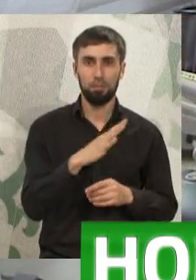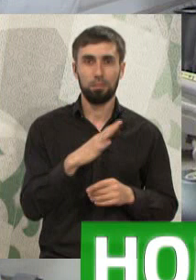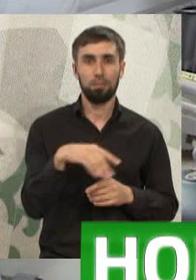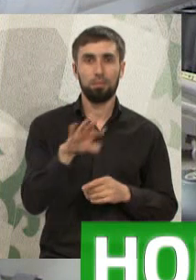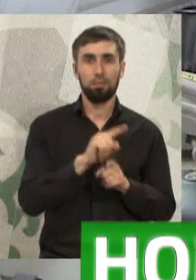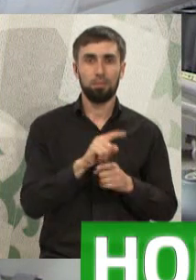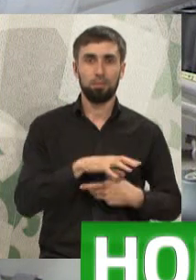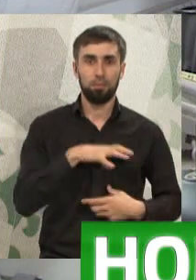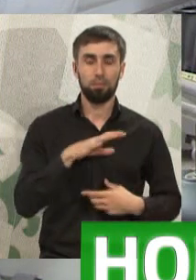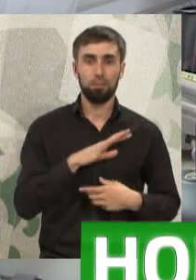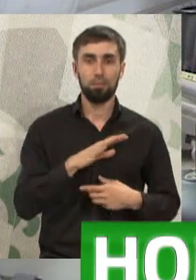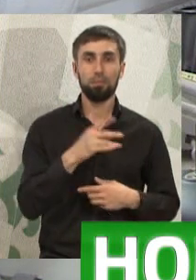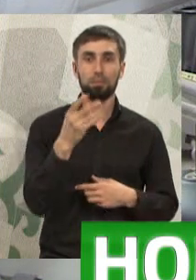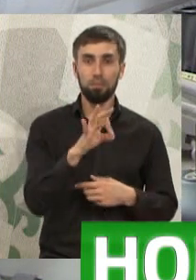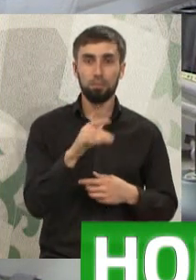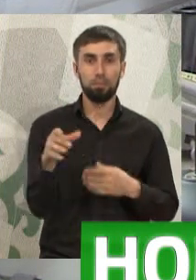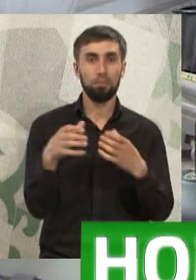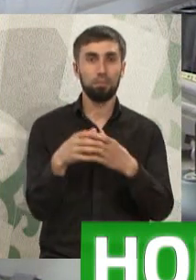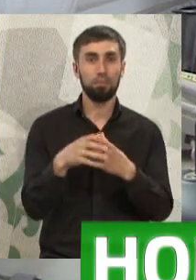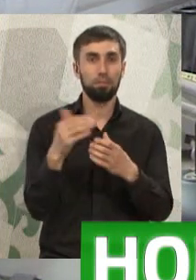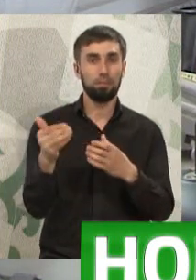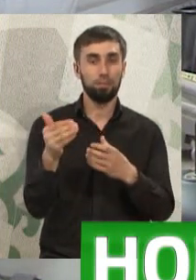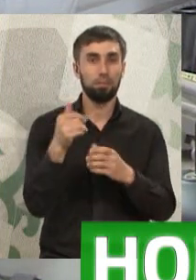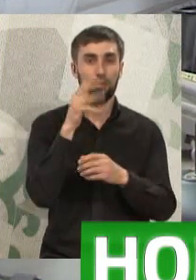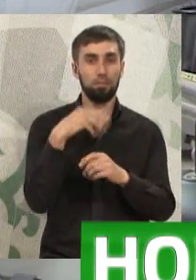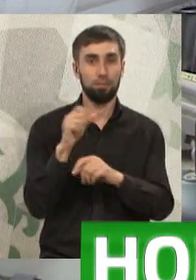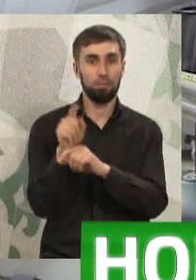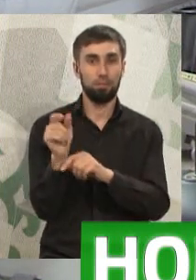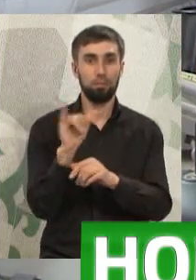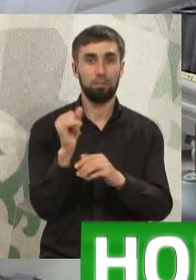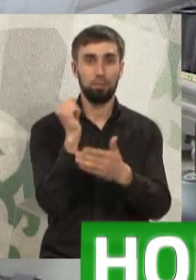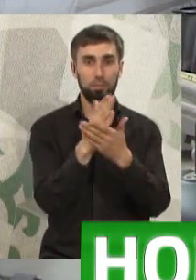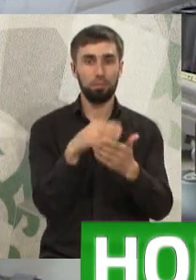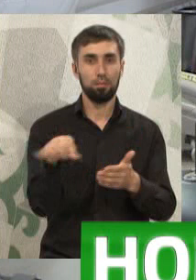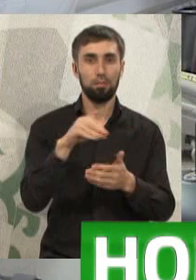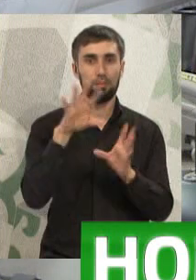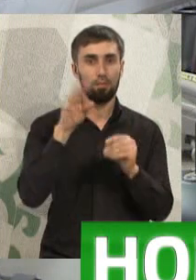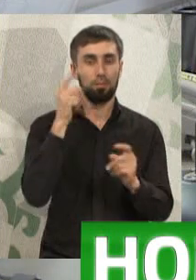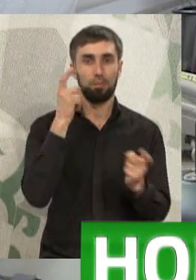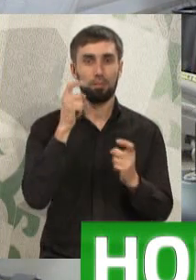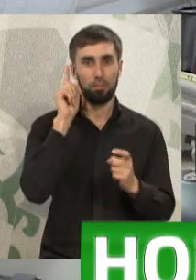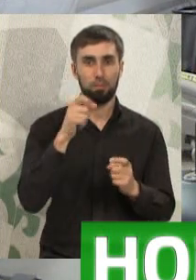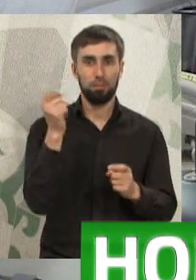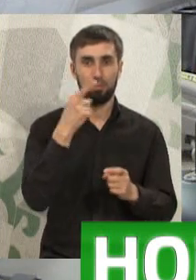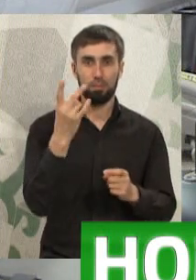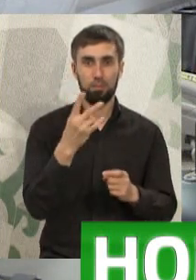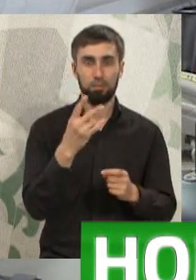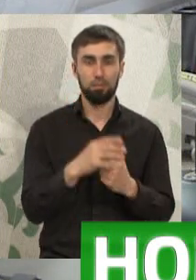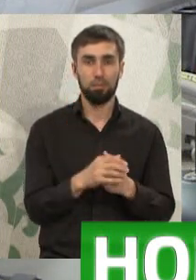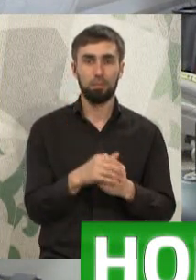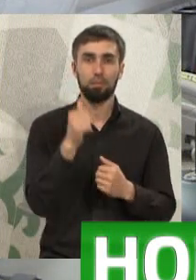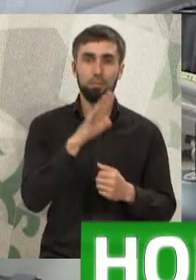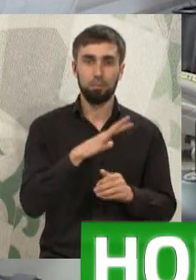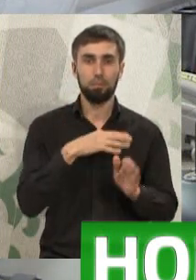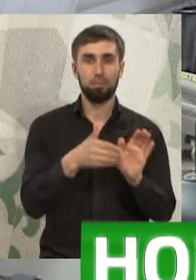но бригада должна знать полную информацию насчет больного, куда они едут. В случае, если у нас вызов,